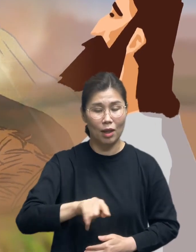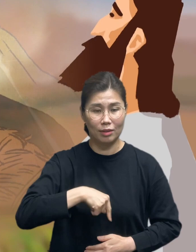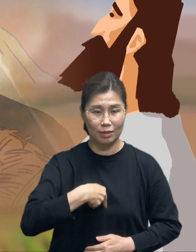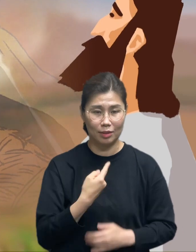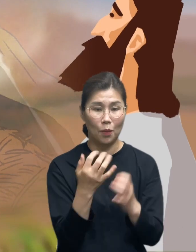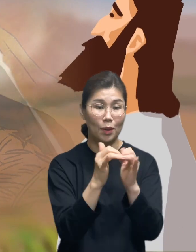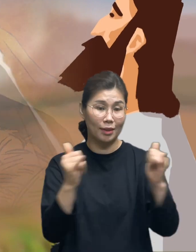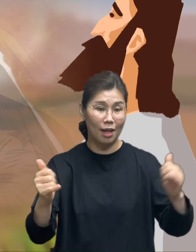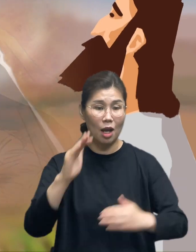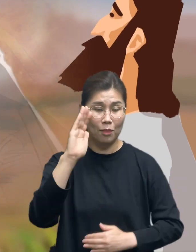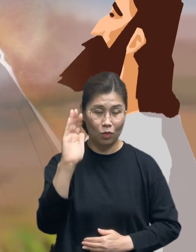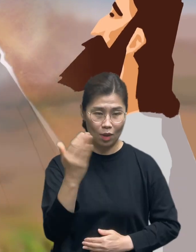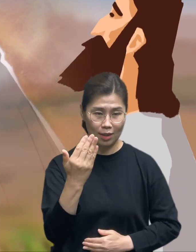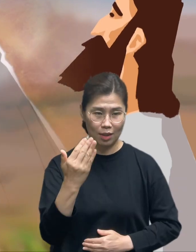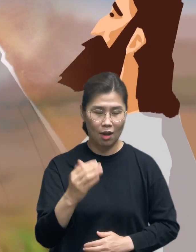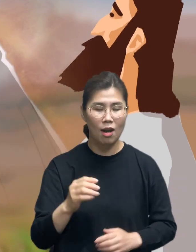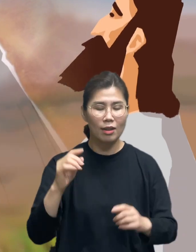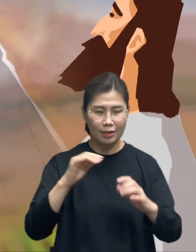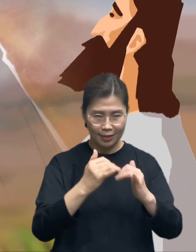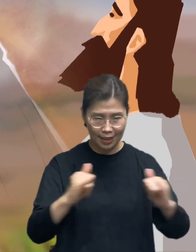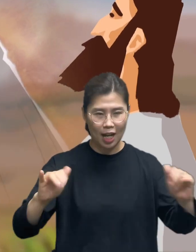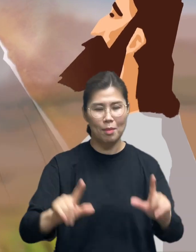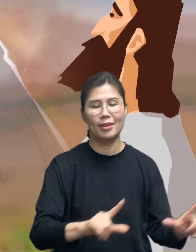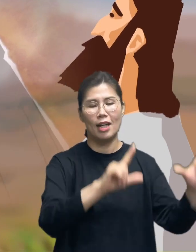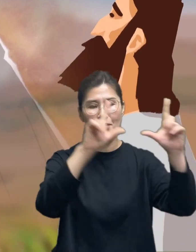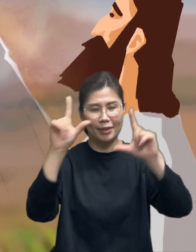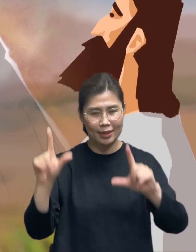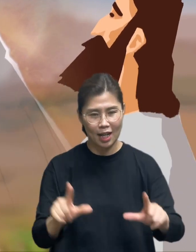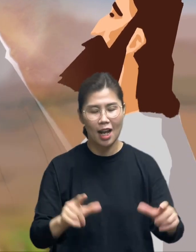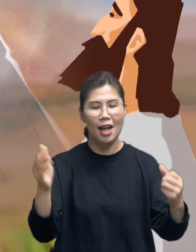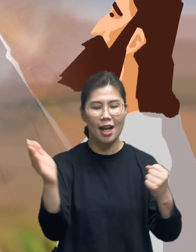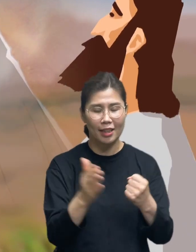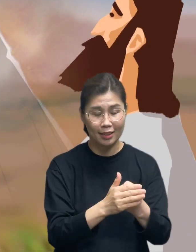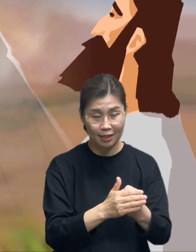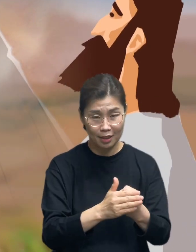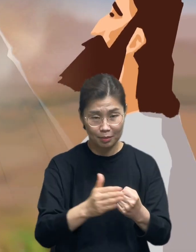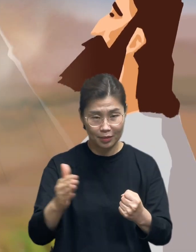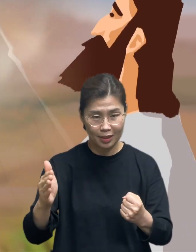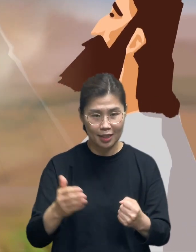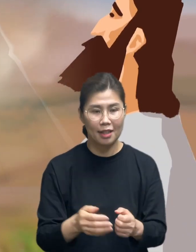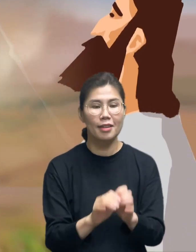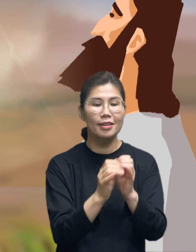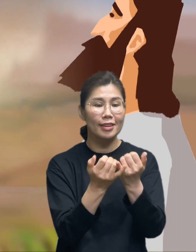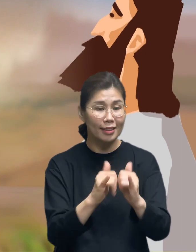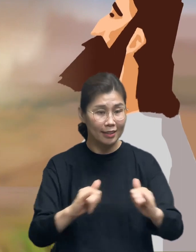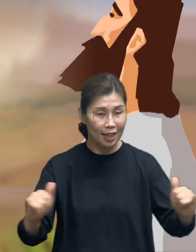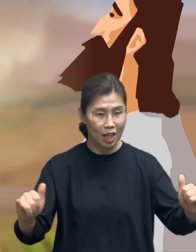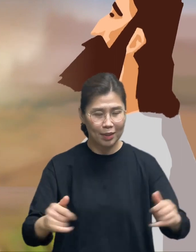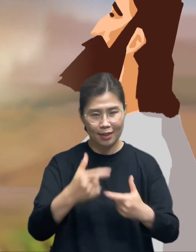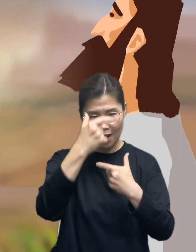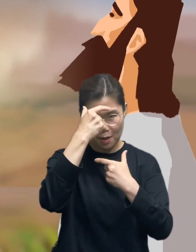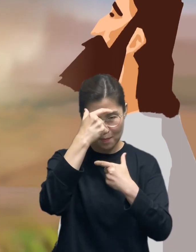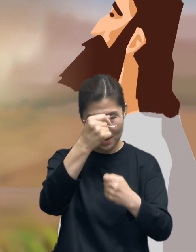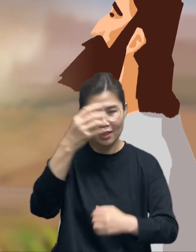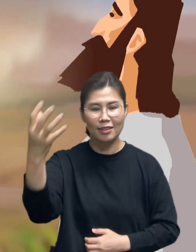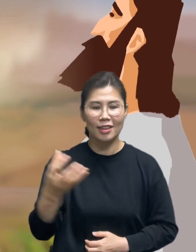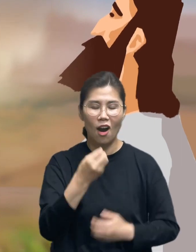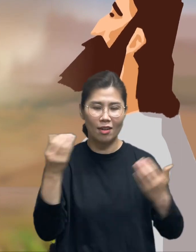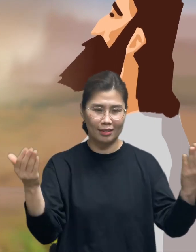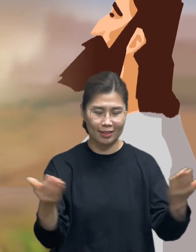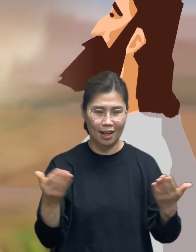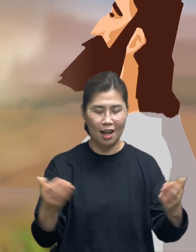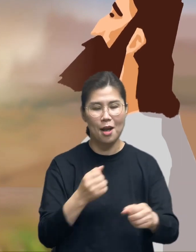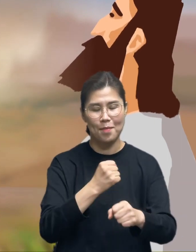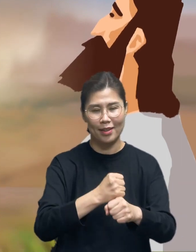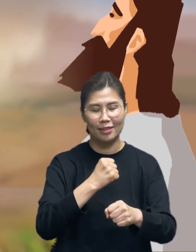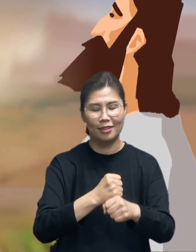완전한 존재이면서도 스스로 인간이 되어 오셔서 인간의 삶을 온전히 살아내신 분이야말로 인